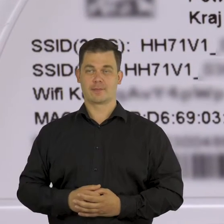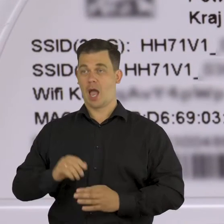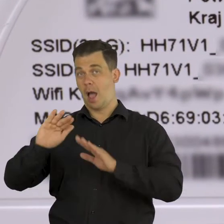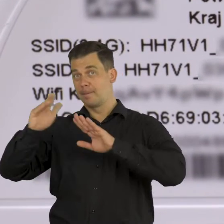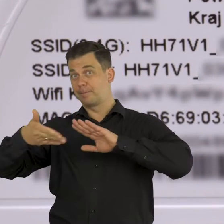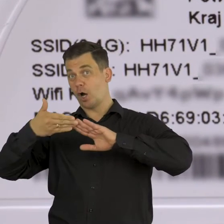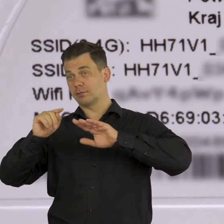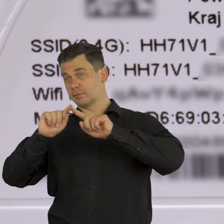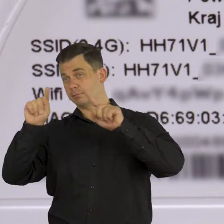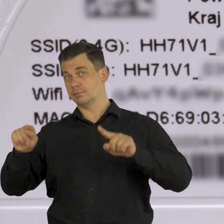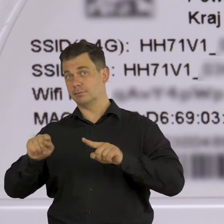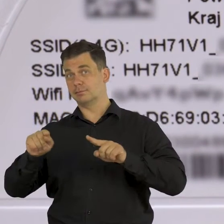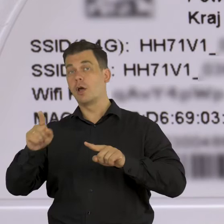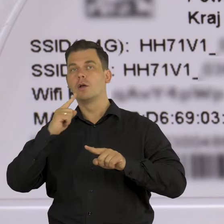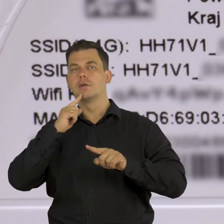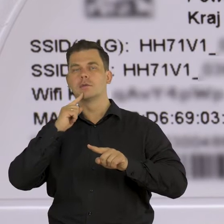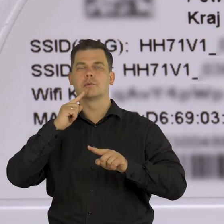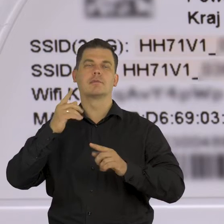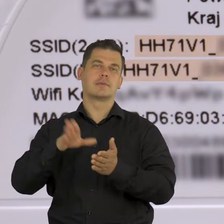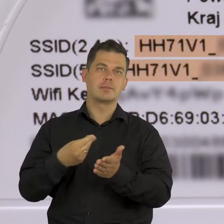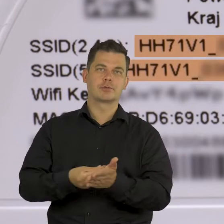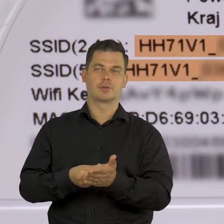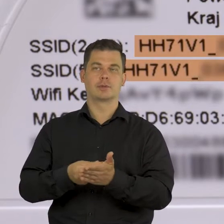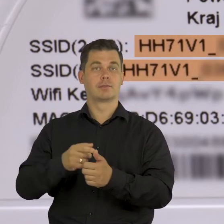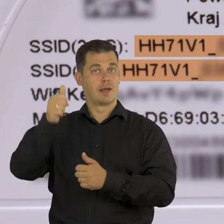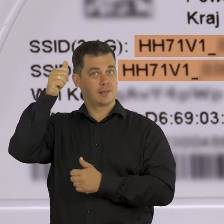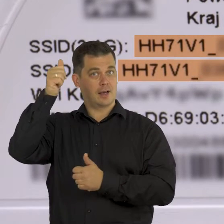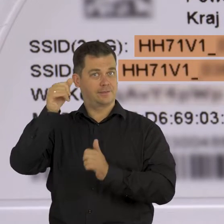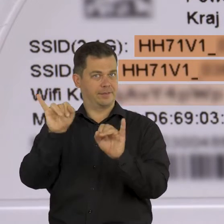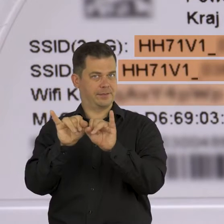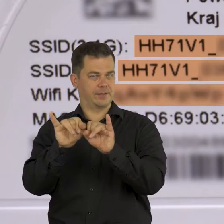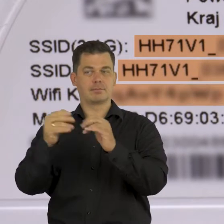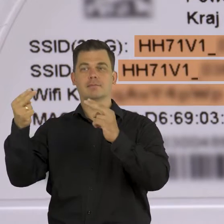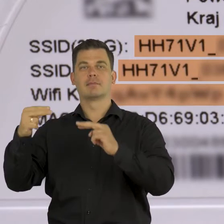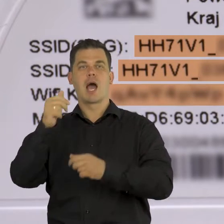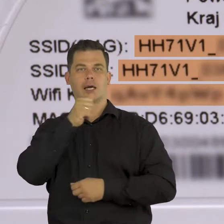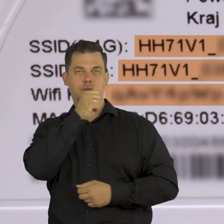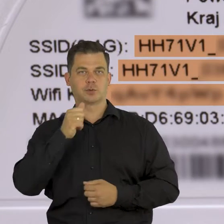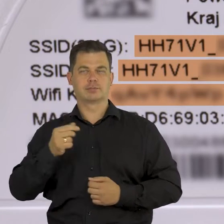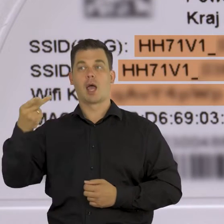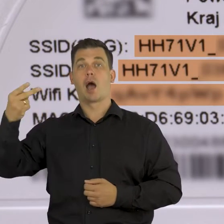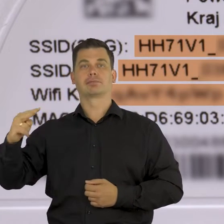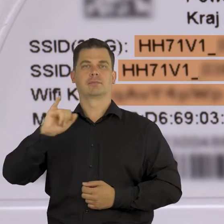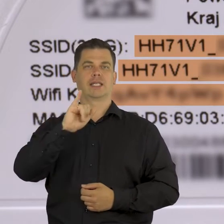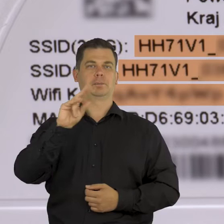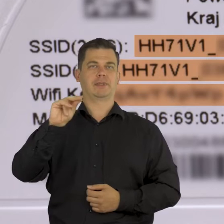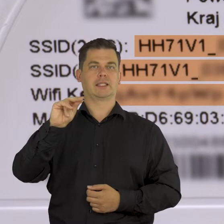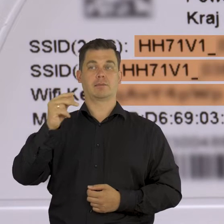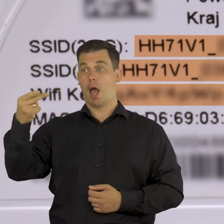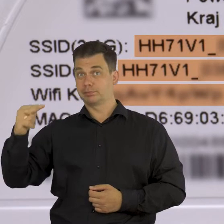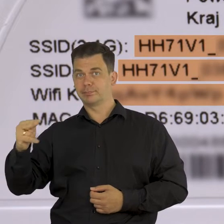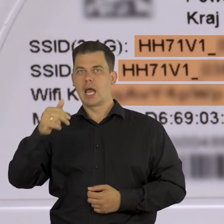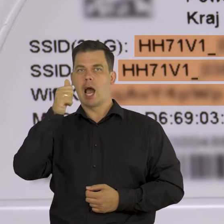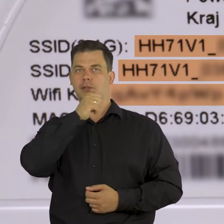Na spodzie znajdziesz naklejkę, na której sprawdzisz m.in. nazwę sieci Wi-Fi i hasło do niej oraz adres IP urządzenia